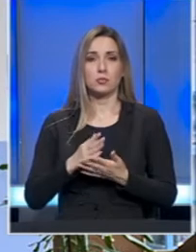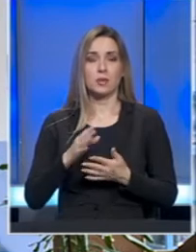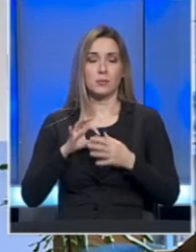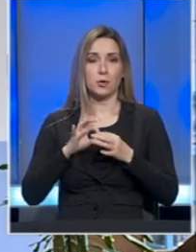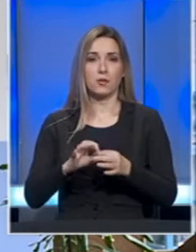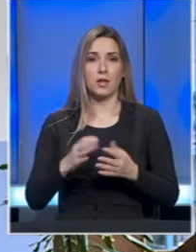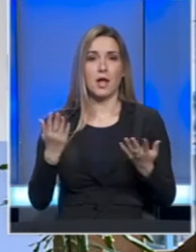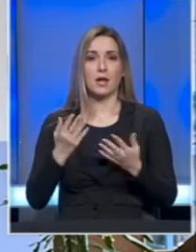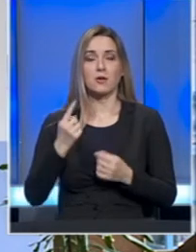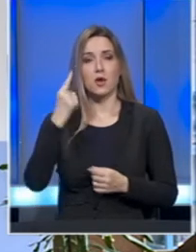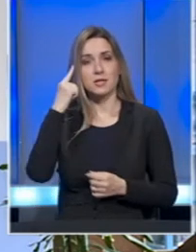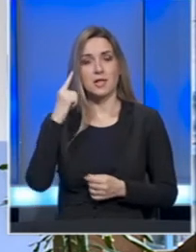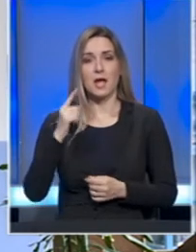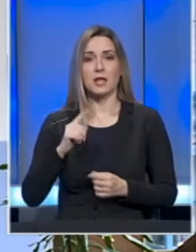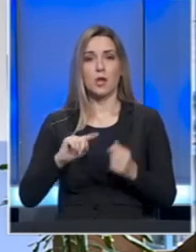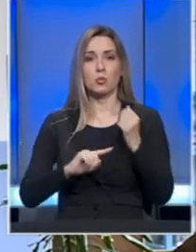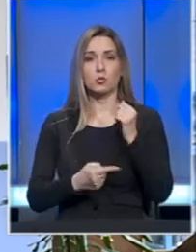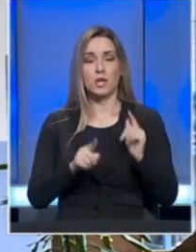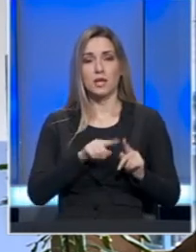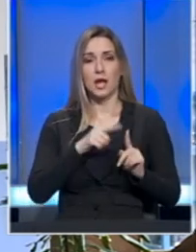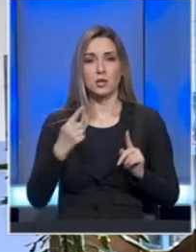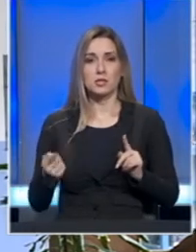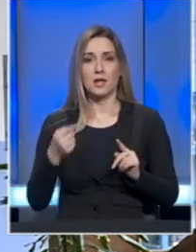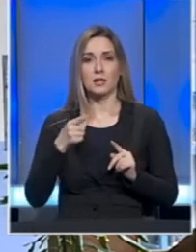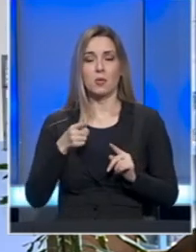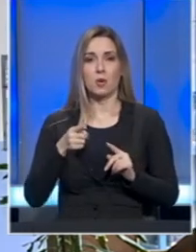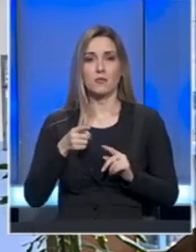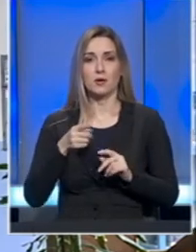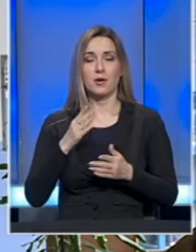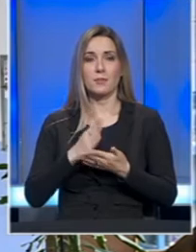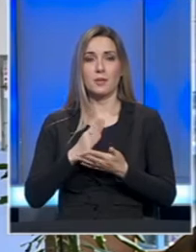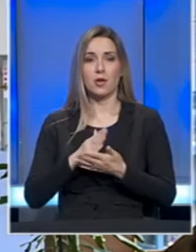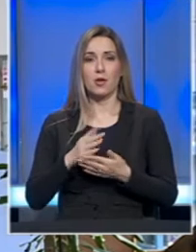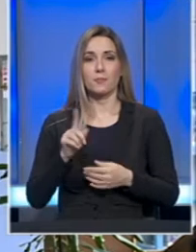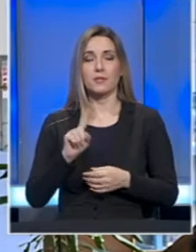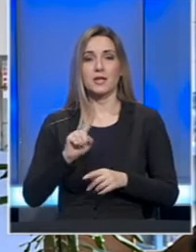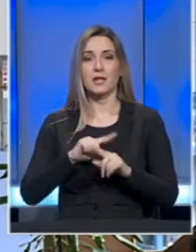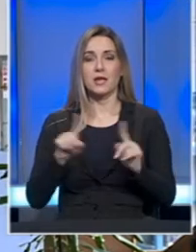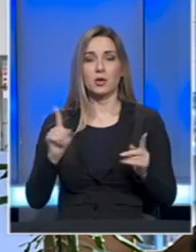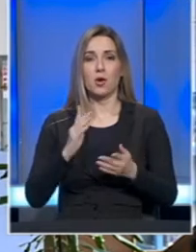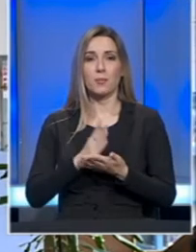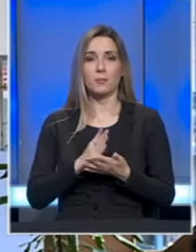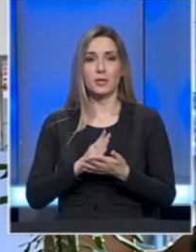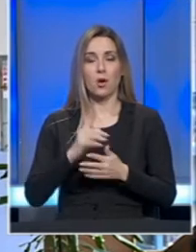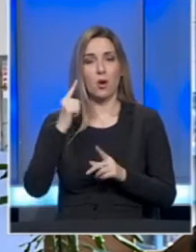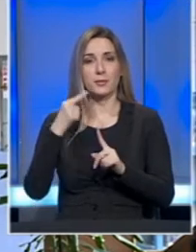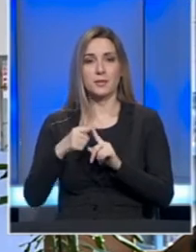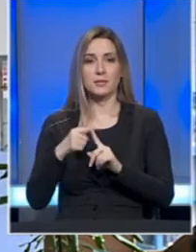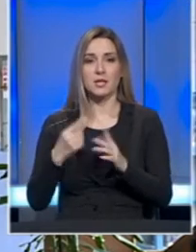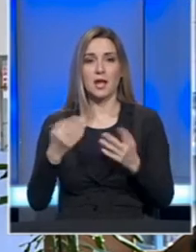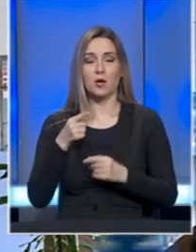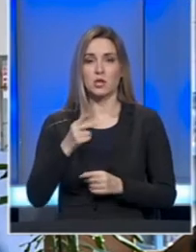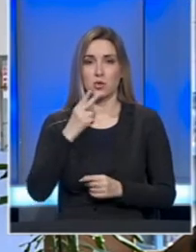provodilo. A kako je znanje učenika do sada u ovoj fazi eksperimentalno bilo? Nekako nije niko bio optimističan kako